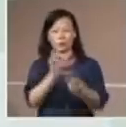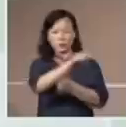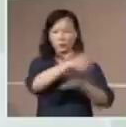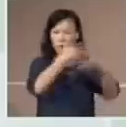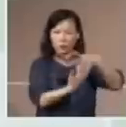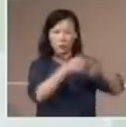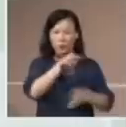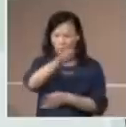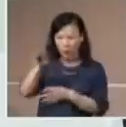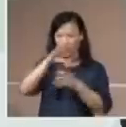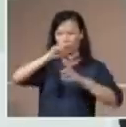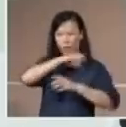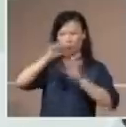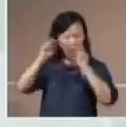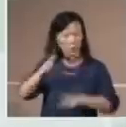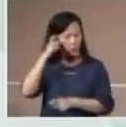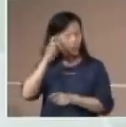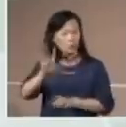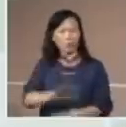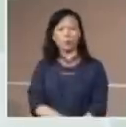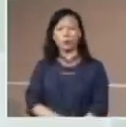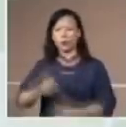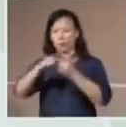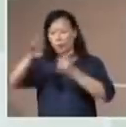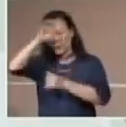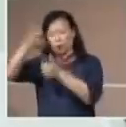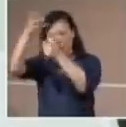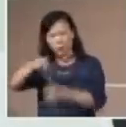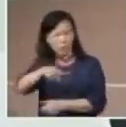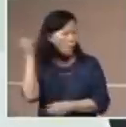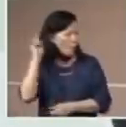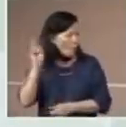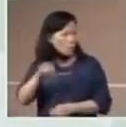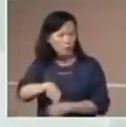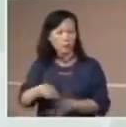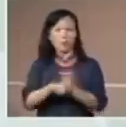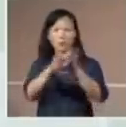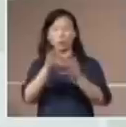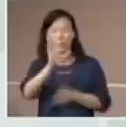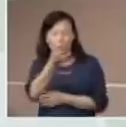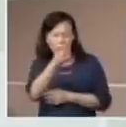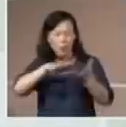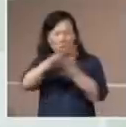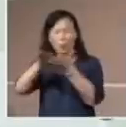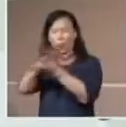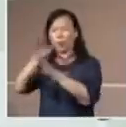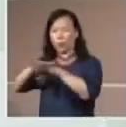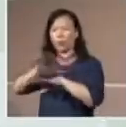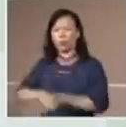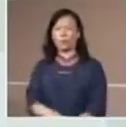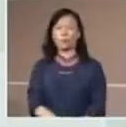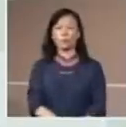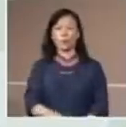国在看台湾无同款的所在。那么，咱民进党伫传达这个信息方面呢，是有一点混乱，有一点混